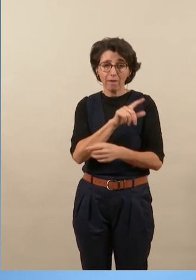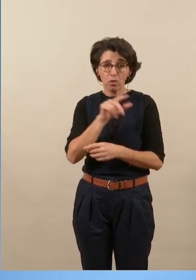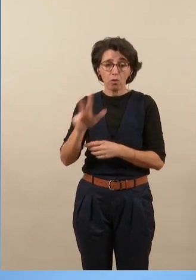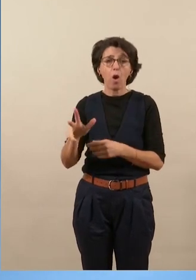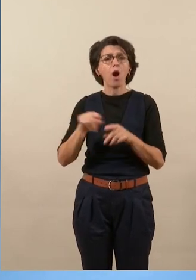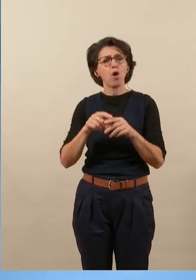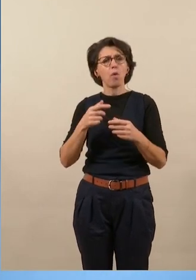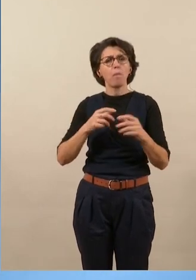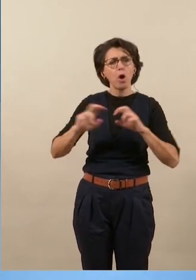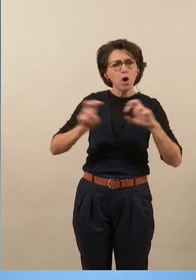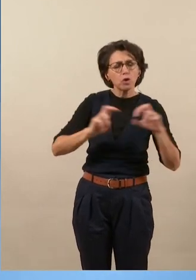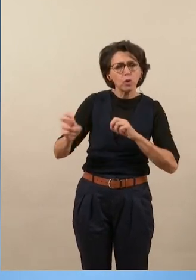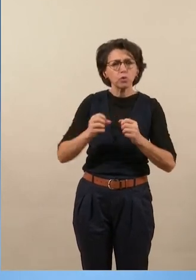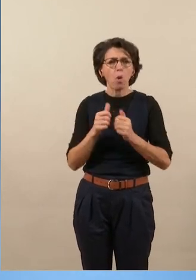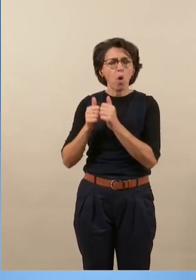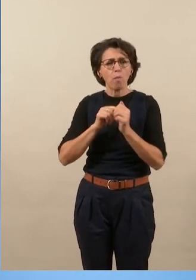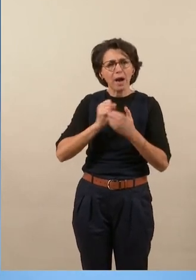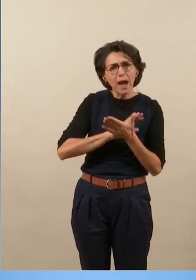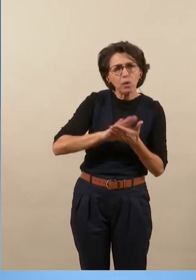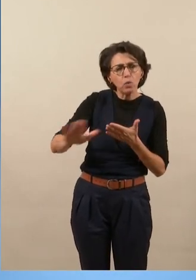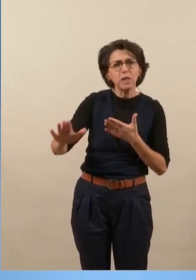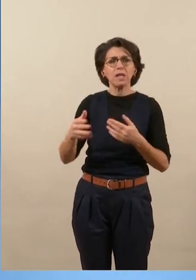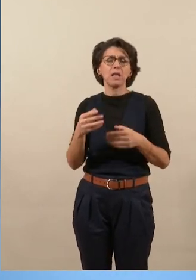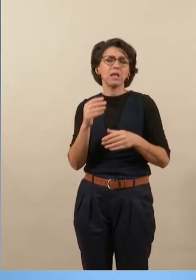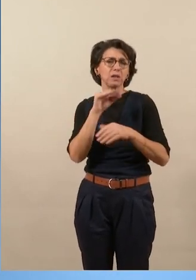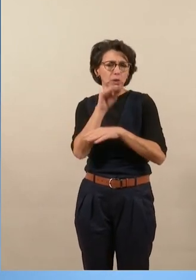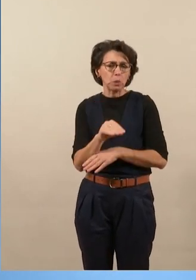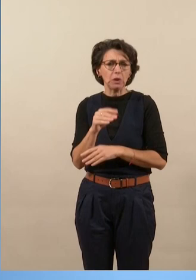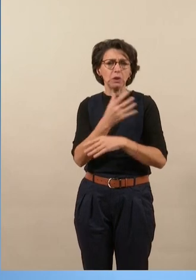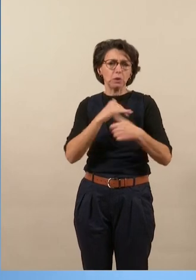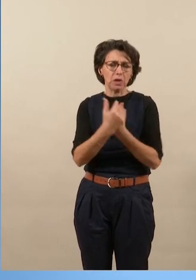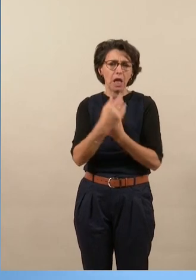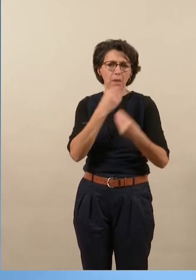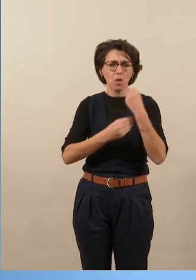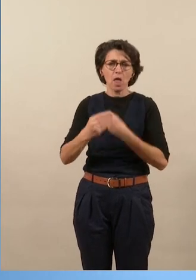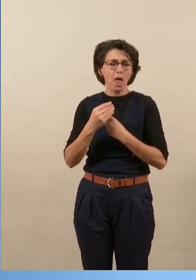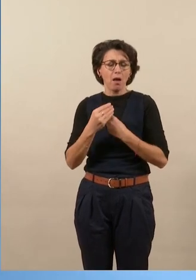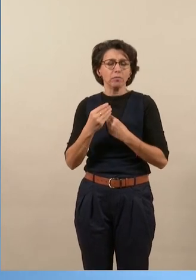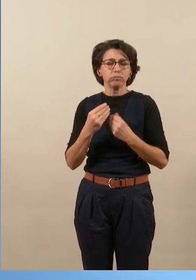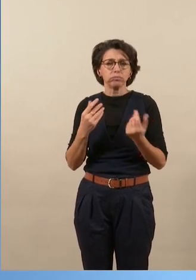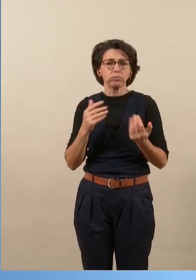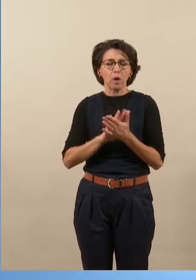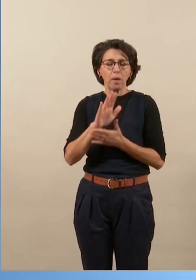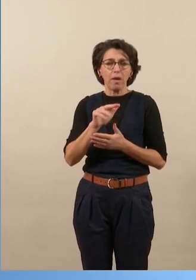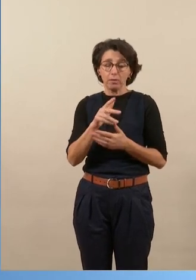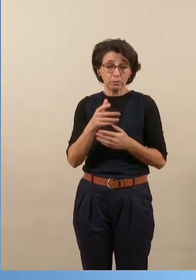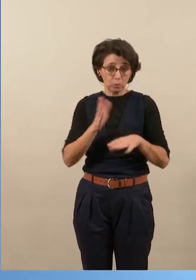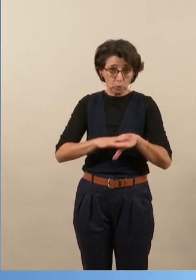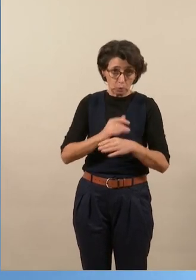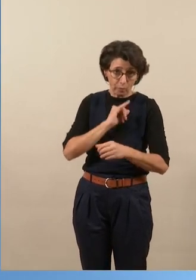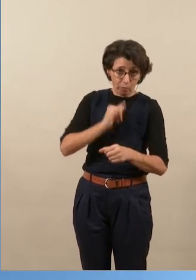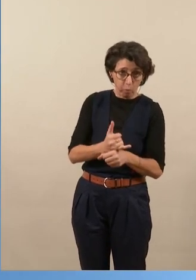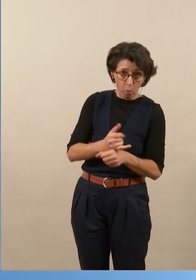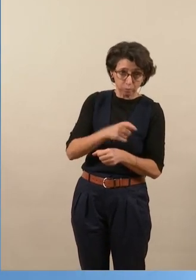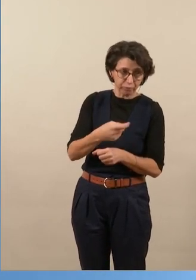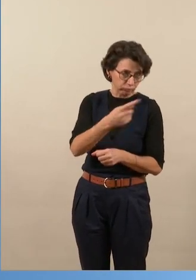commun et sur la sécurité sociale alimentaire encore faux et tout le monde le sait bien et le comble du comble